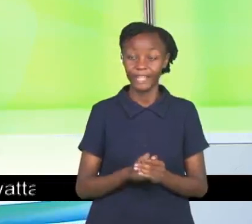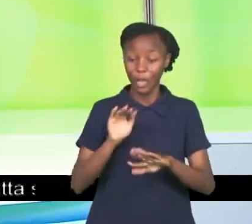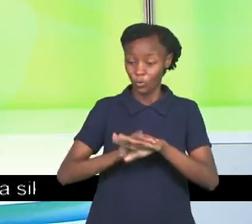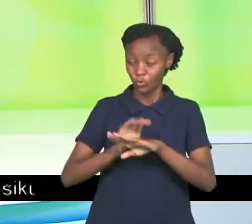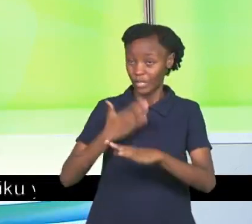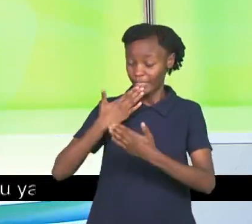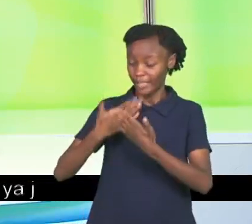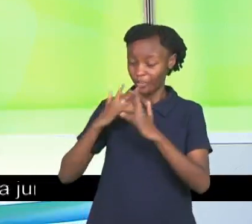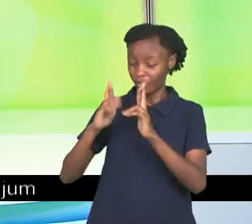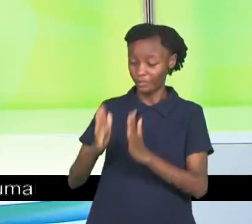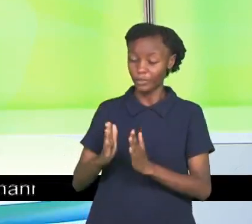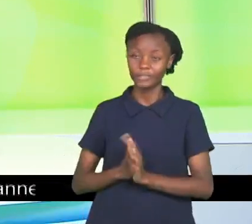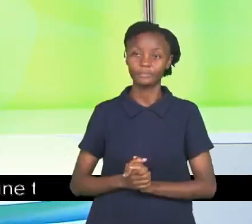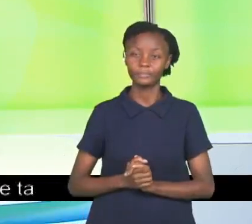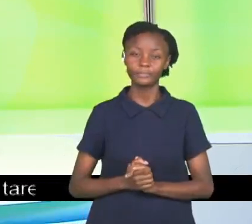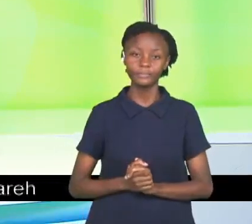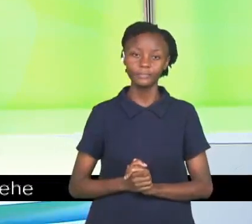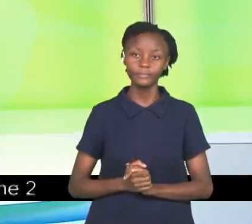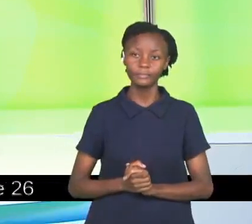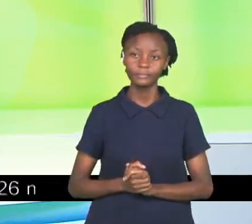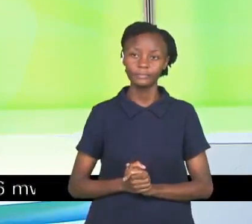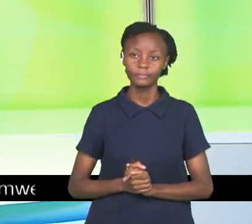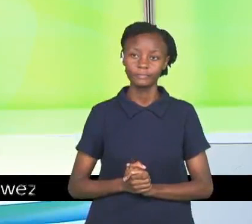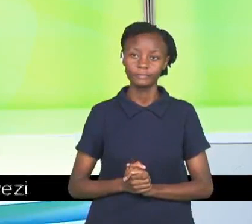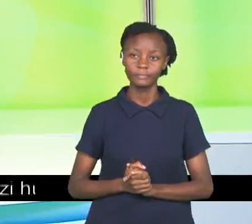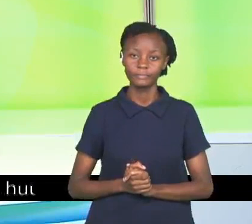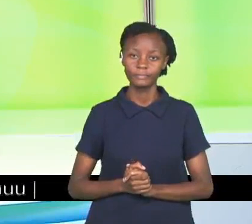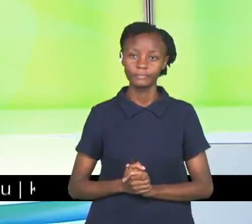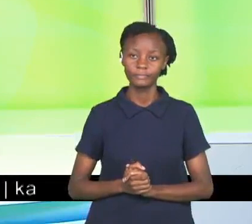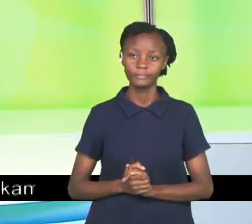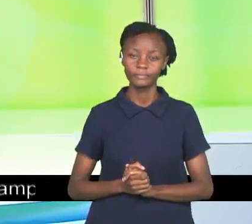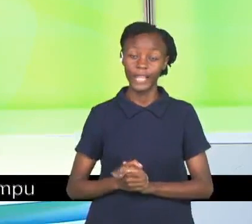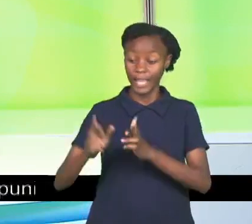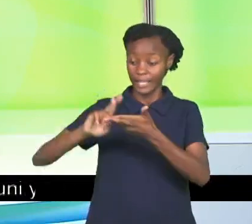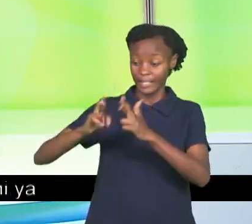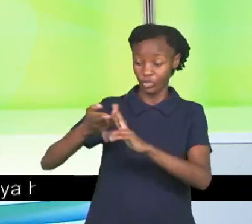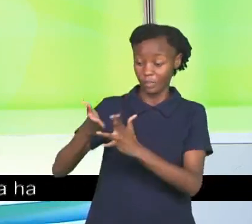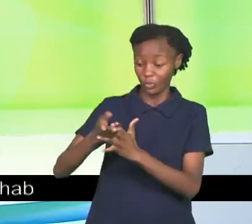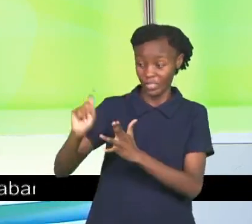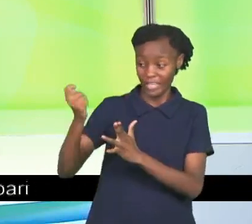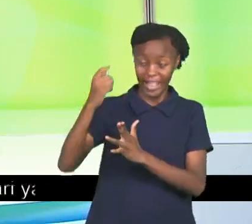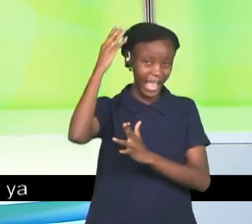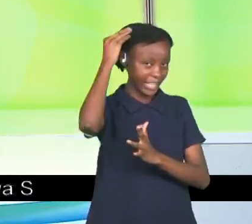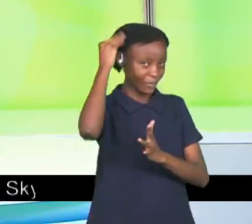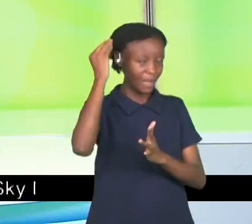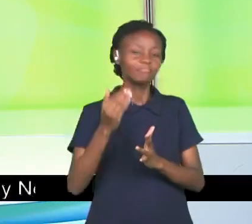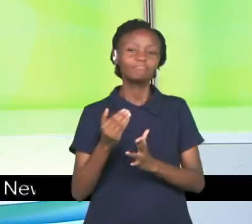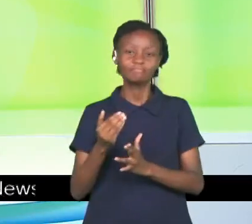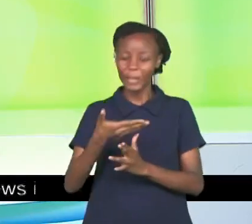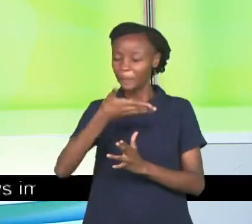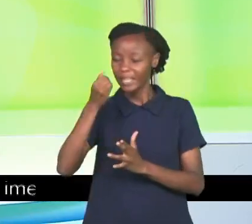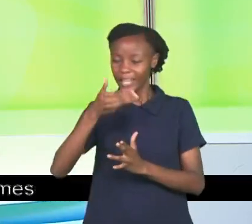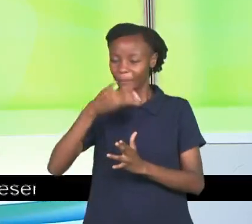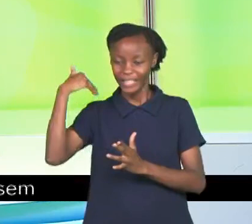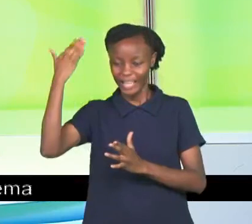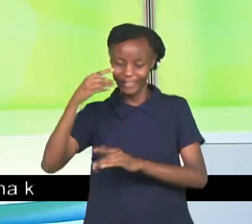Namshukuru sana mwanahabari wetu Nixon Kisaka kwa taarifa hiyo. Maridhawa kulikweli, uhusiano baina ya Kenya na Somalia unazidi kuboreka kila kukicha.